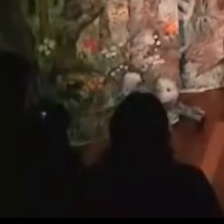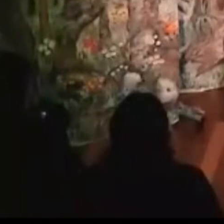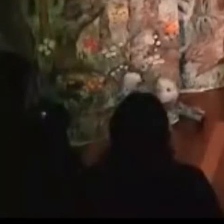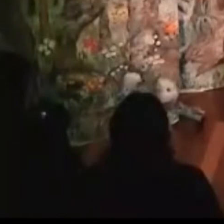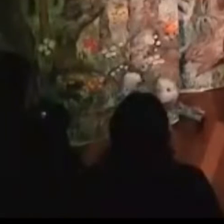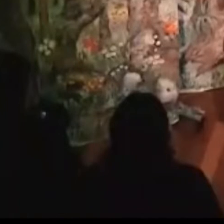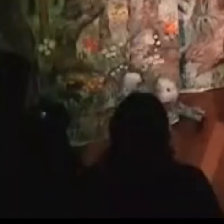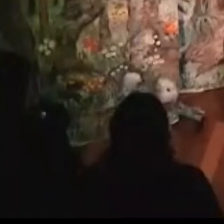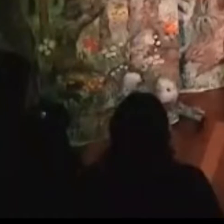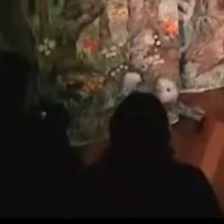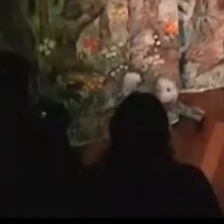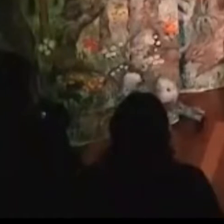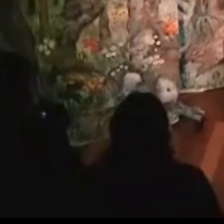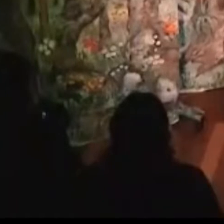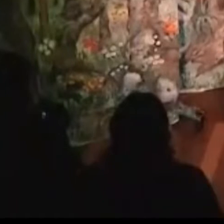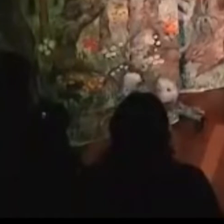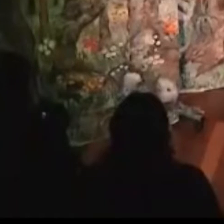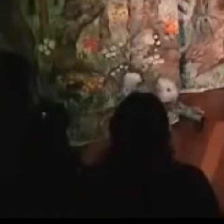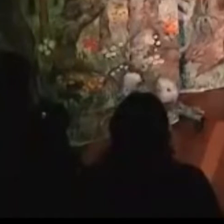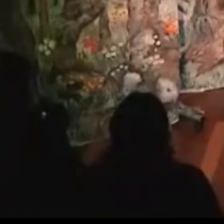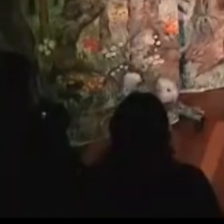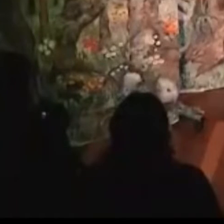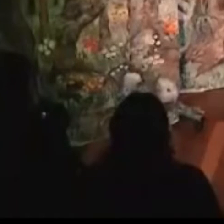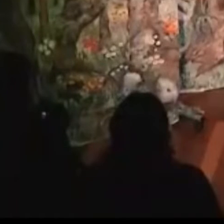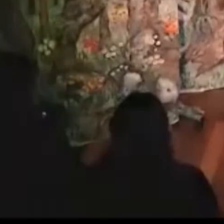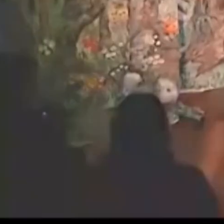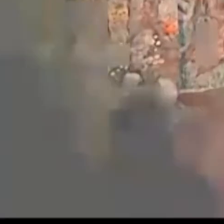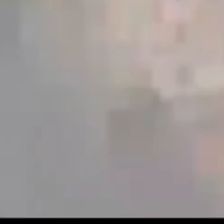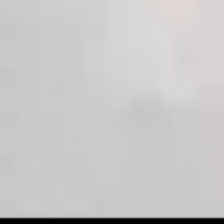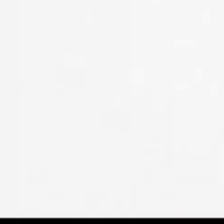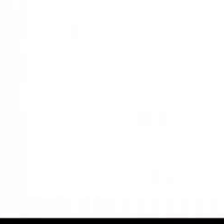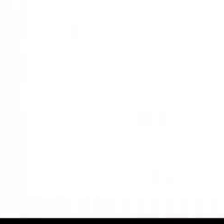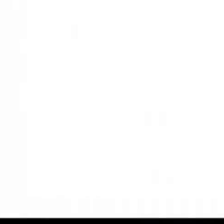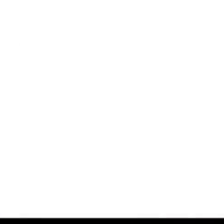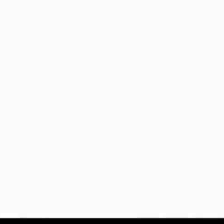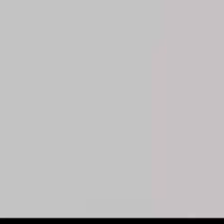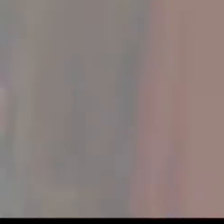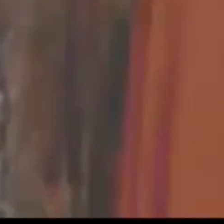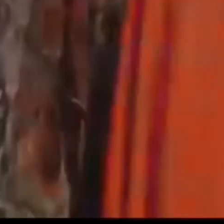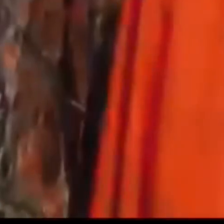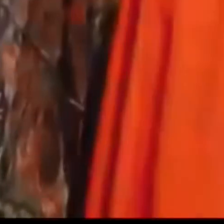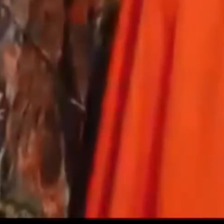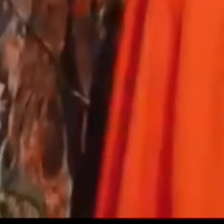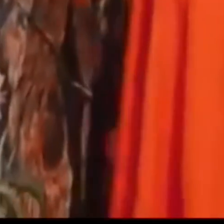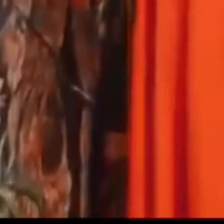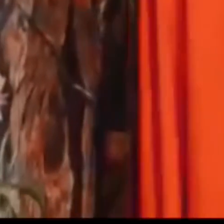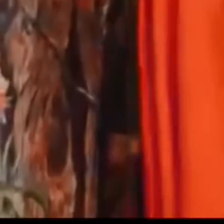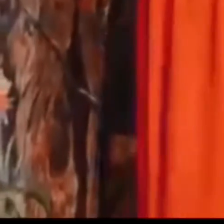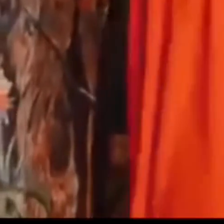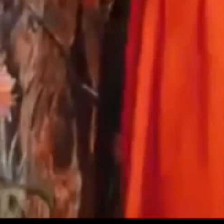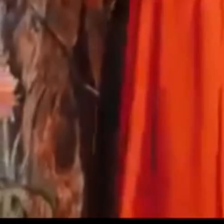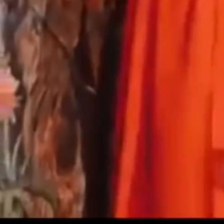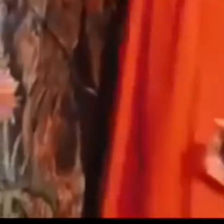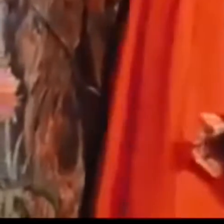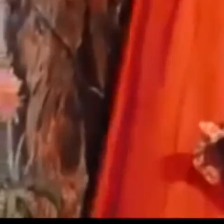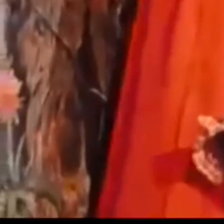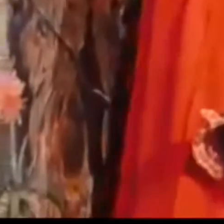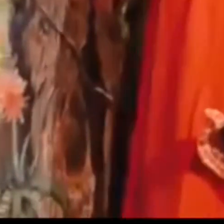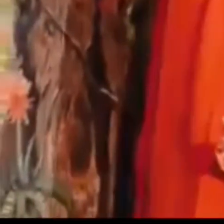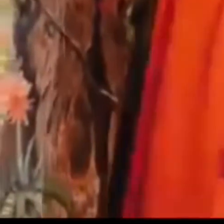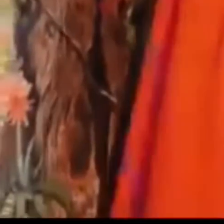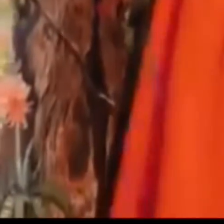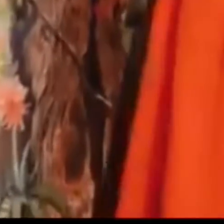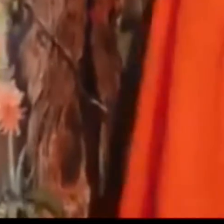la missola e mi occhi bei. Zeta, brava Tosetta.